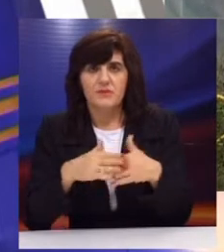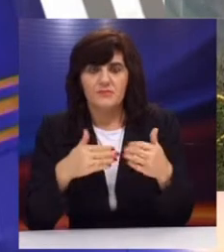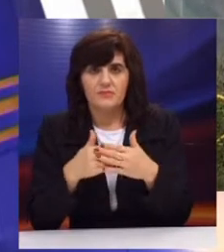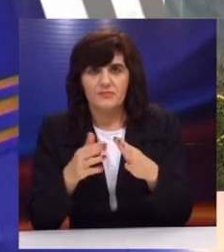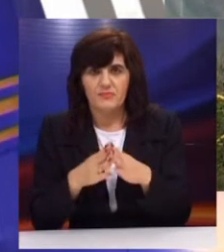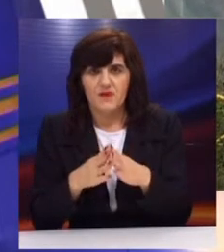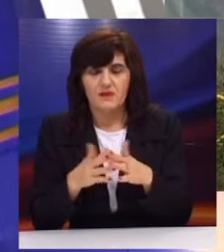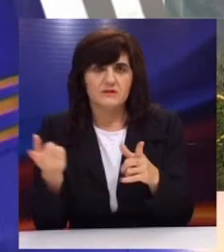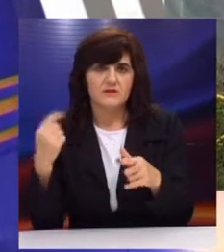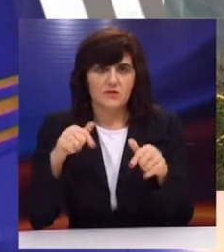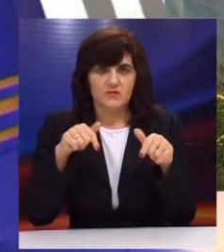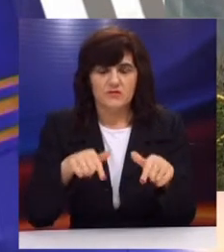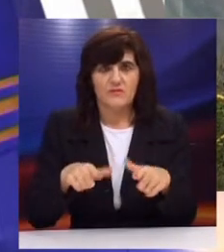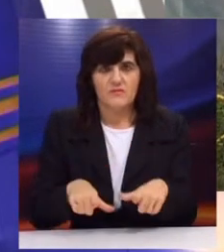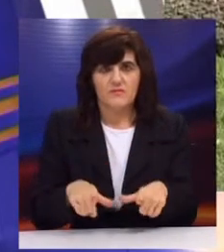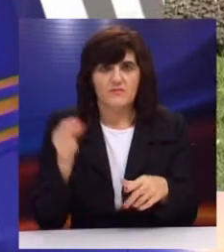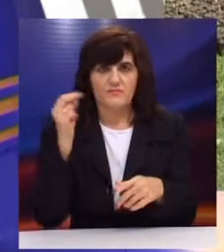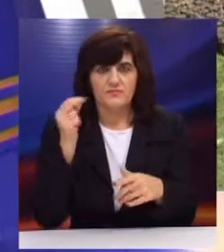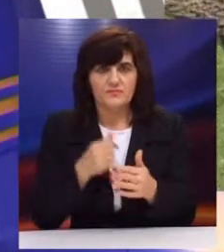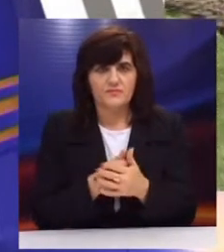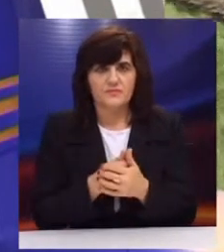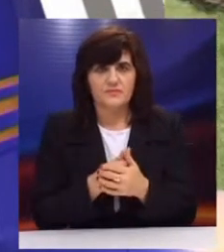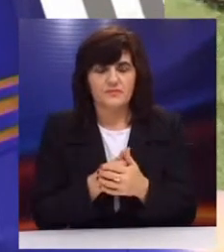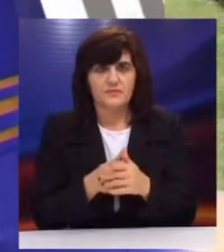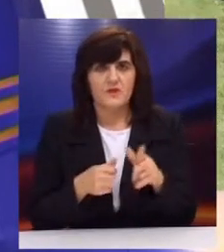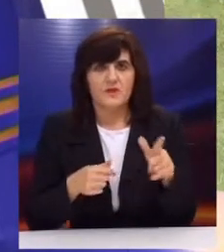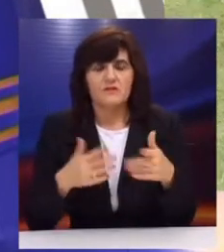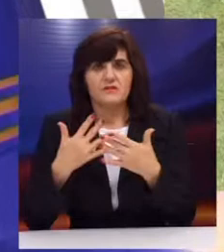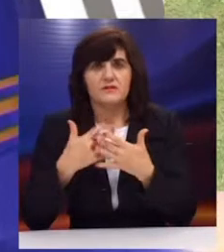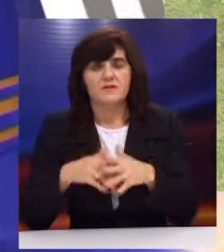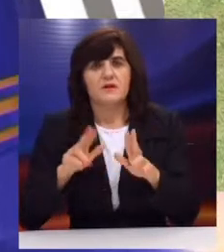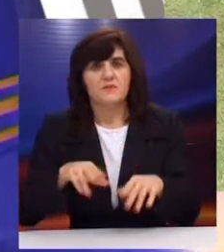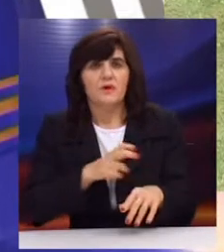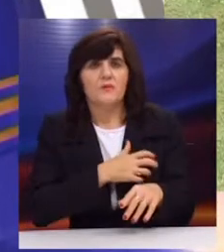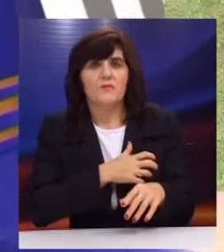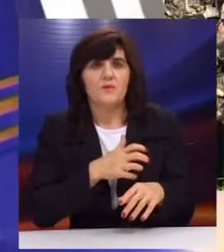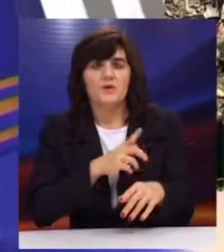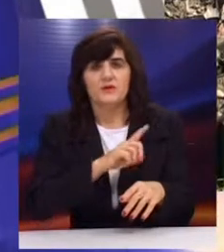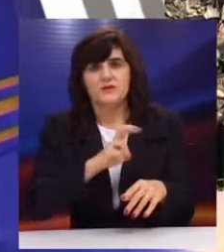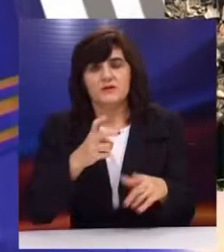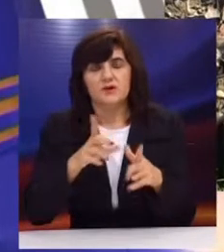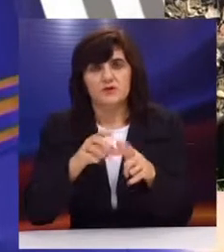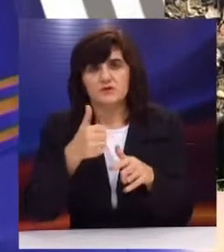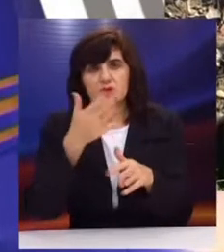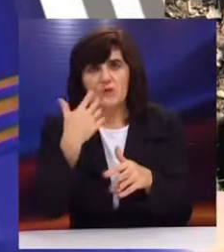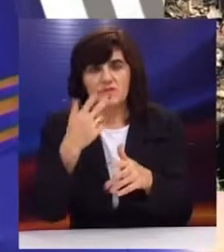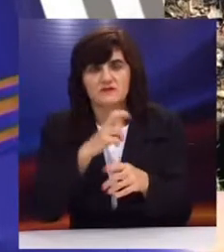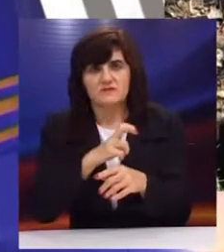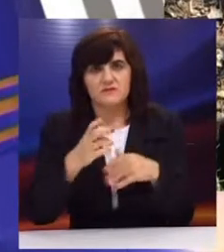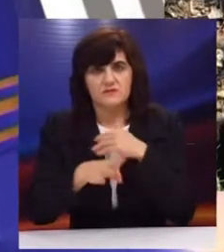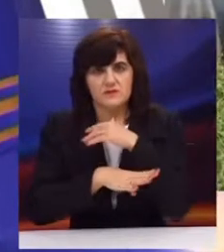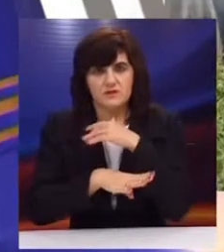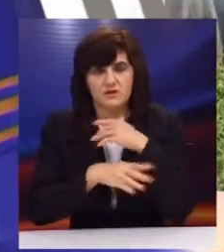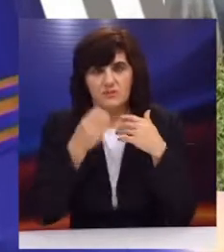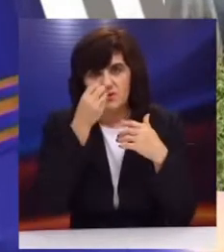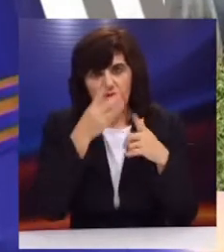toga dolazimo i na praksu u Goranski rasadnik. Rasadnik raspolaže bogatim asortimanom od preko 150 vrsta šumskih i